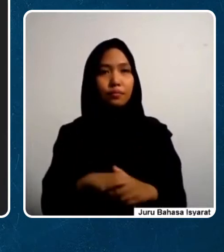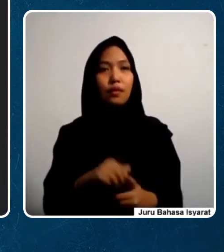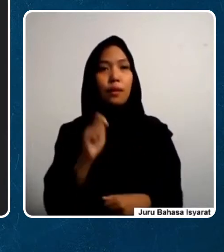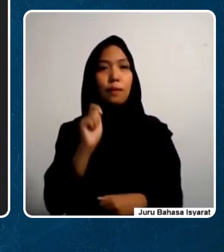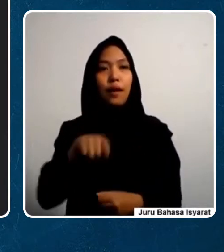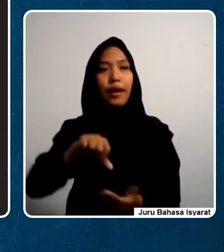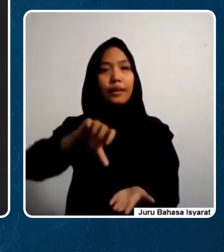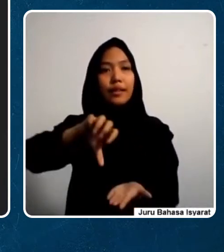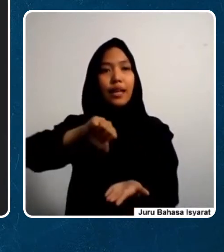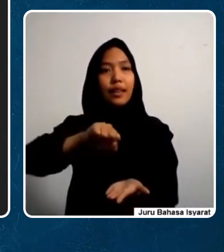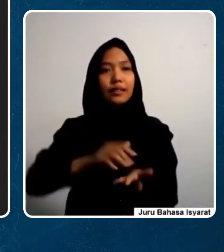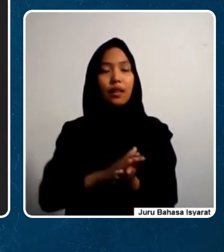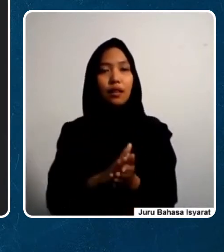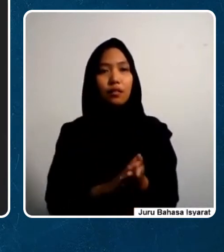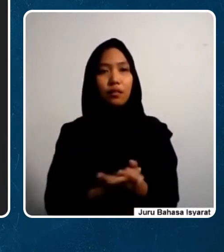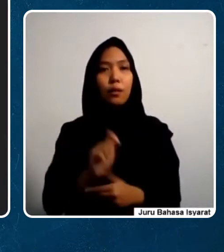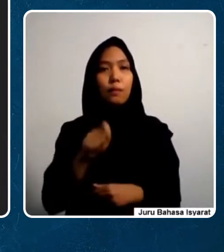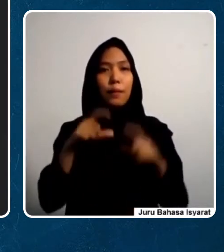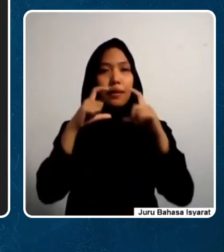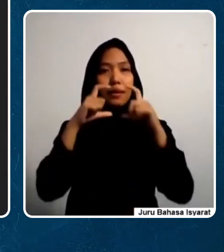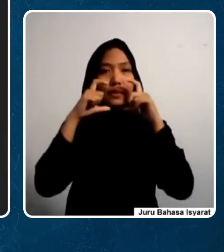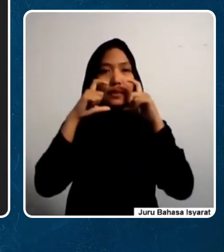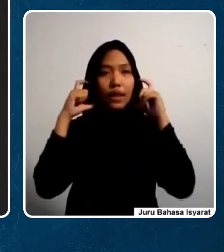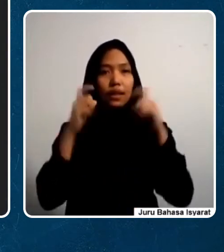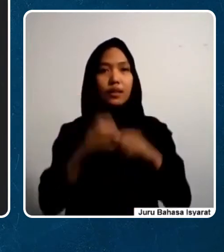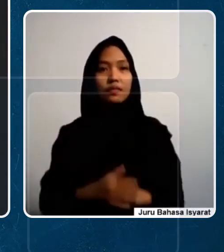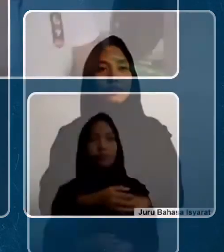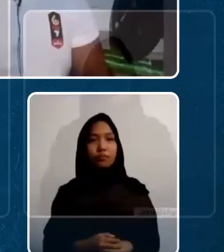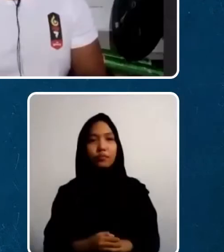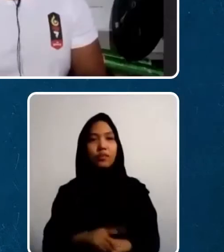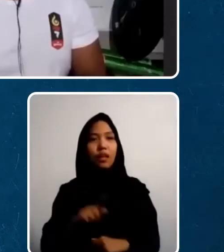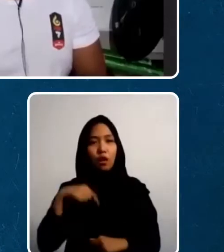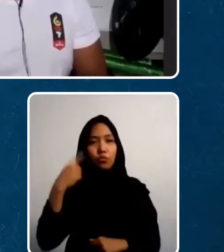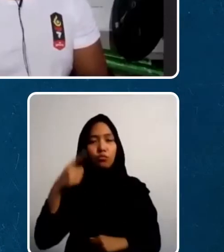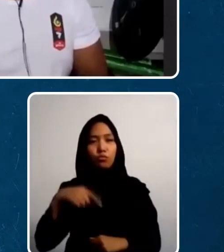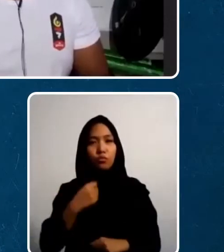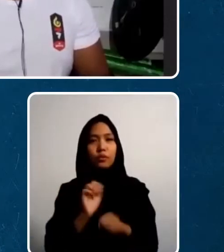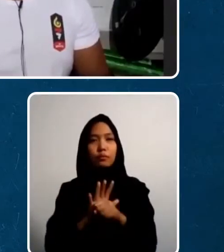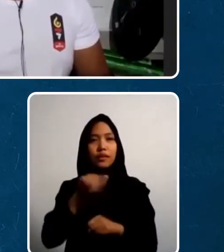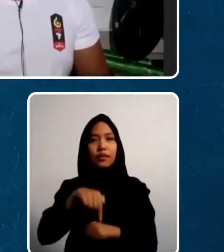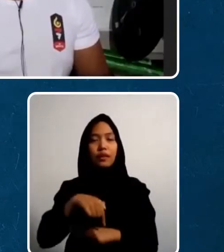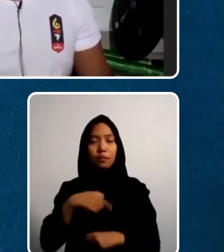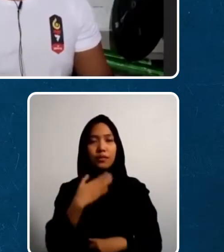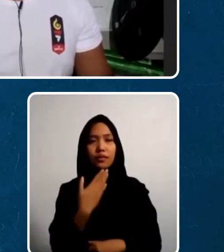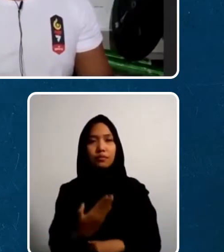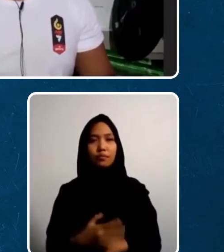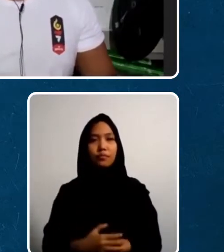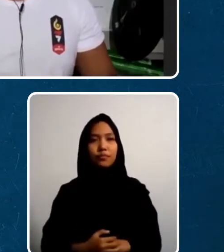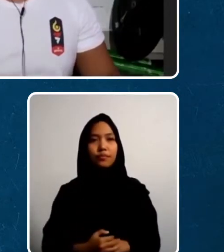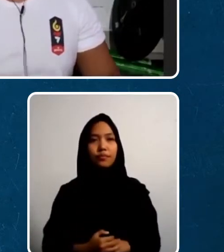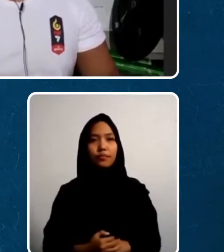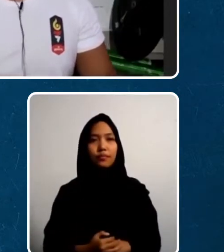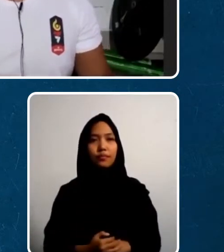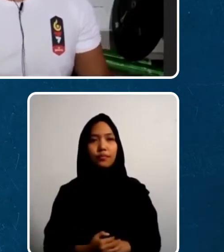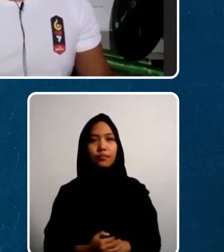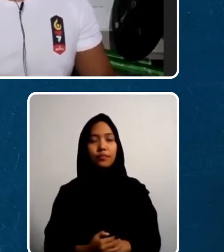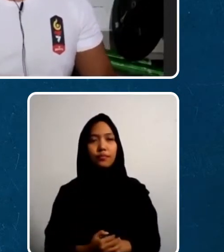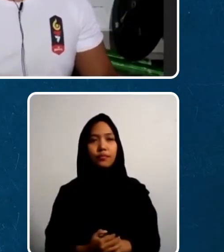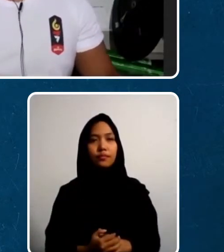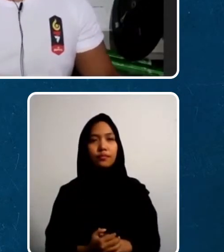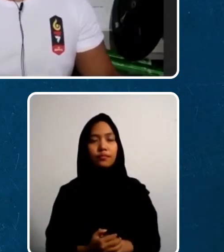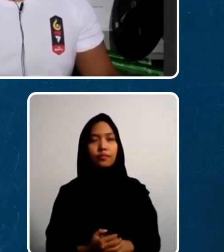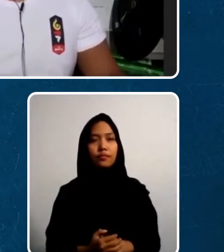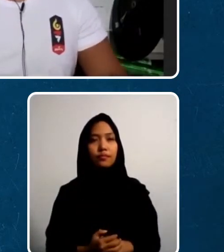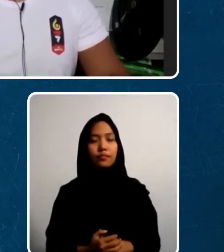tetap mengedepankan dengan protokol kesehatan ya Mas ya. Kita harus cuci tangan, kemudian bawa hand sanitizer, pakai masker